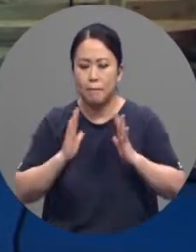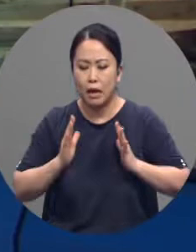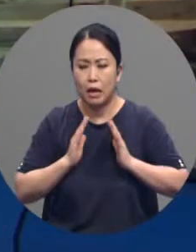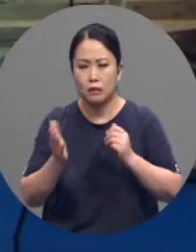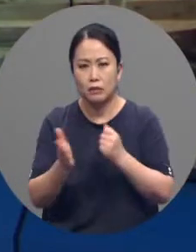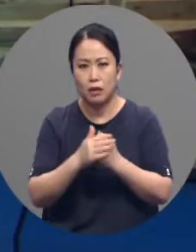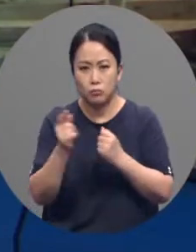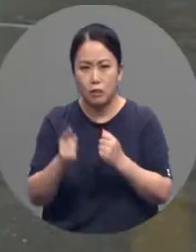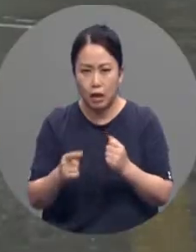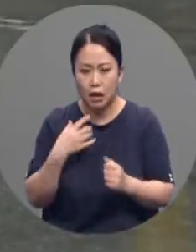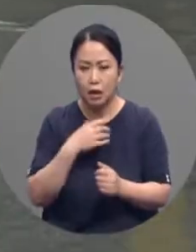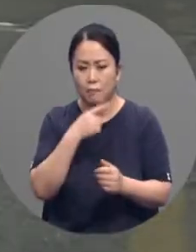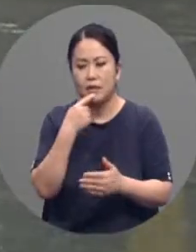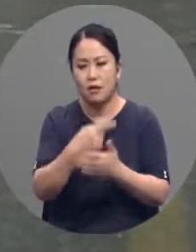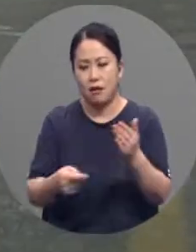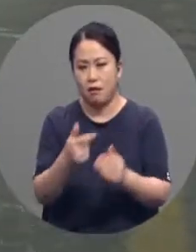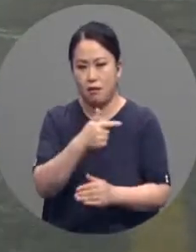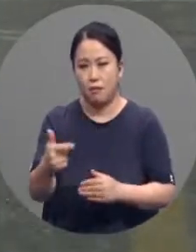기자입니다.